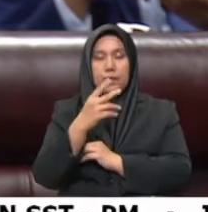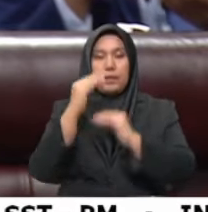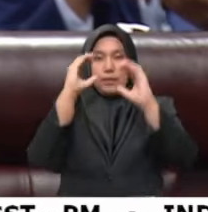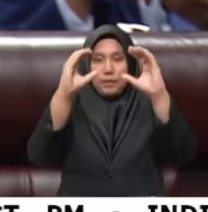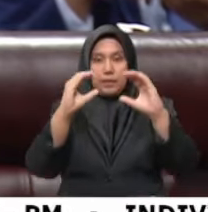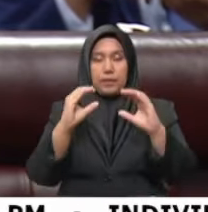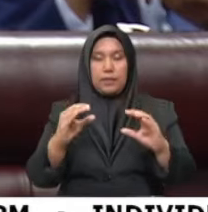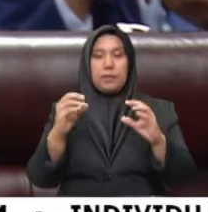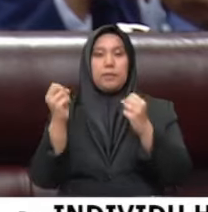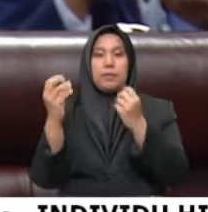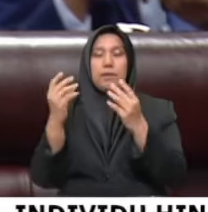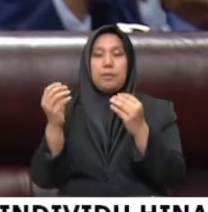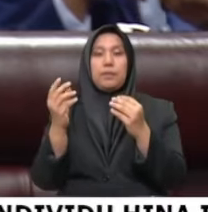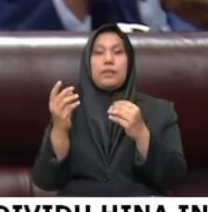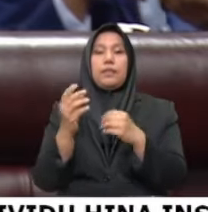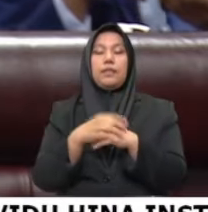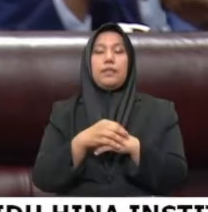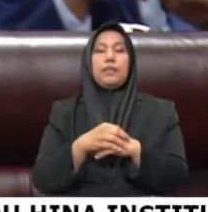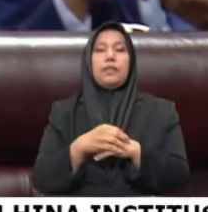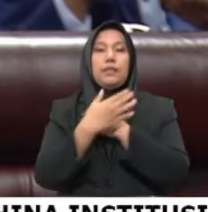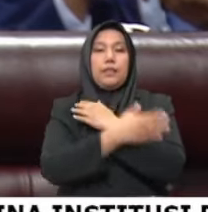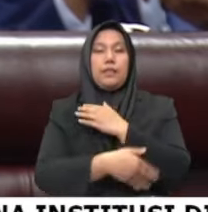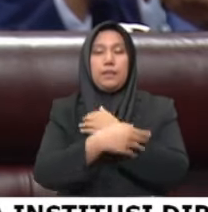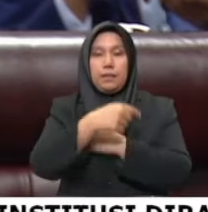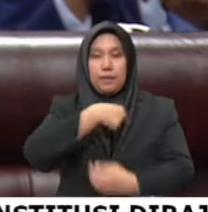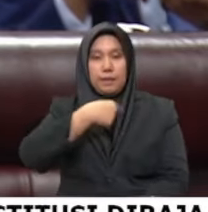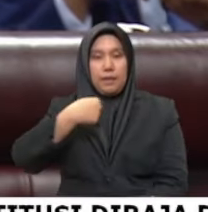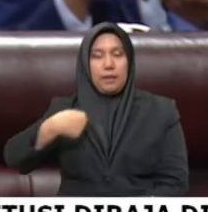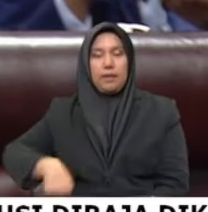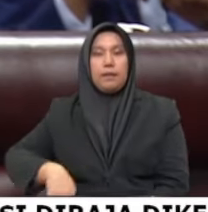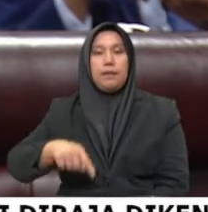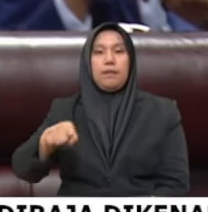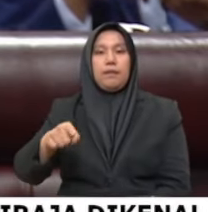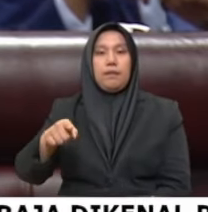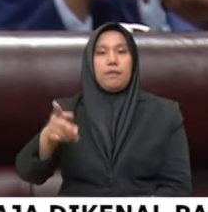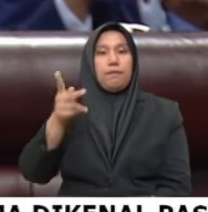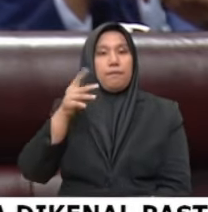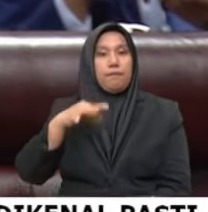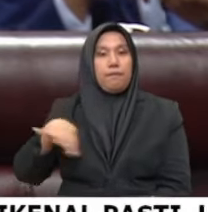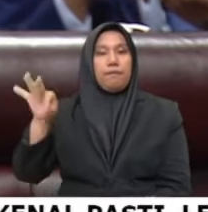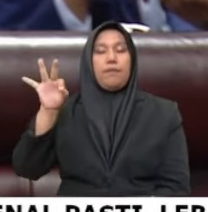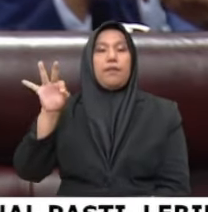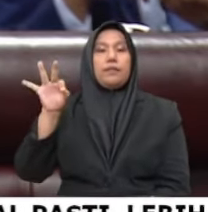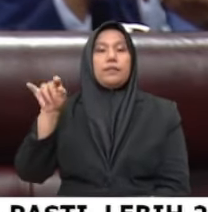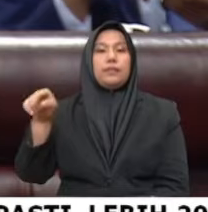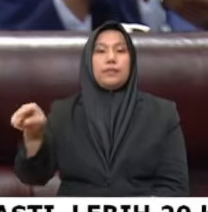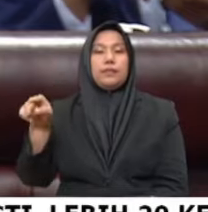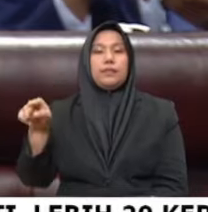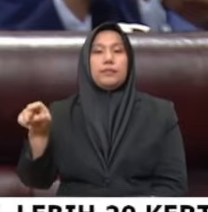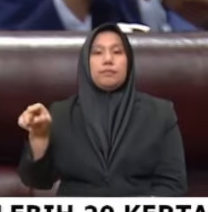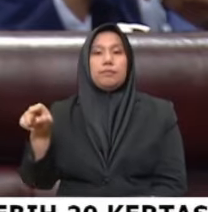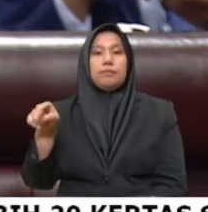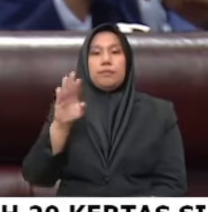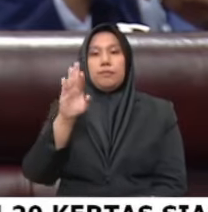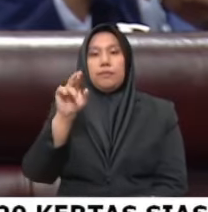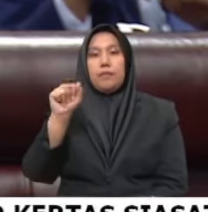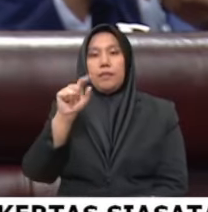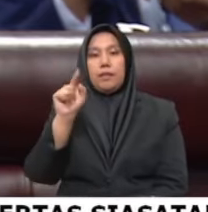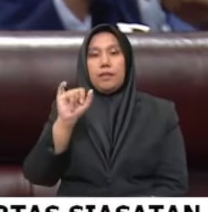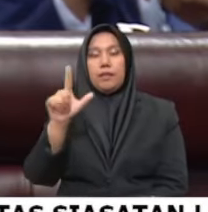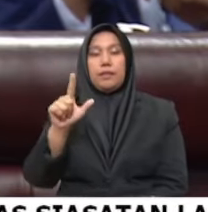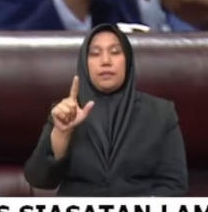negara termasuk negara Perancis, negara China, Brazil dan lain-lain lagi. Bagaimana pihak kerajaan pusat